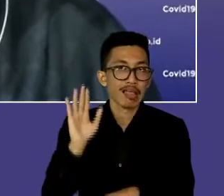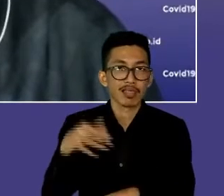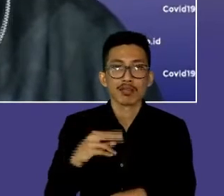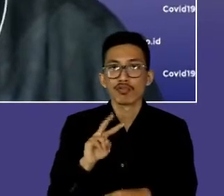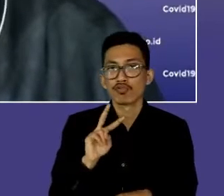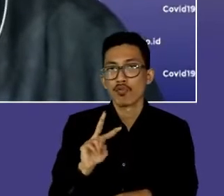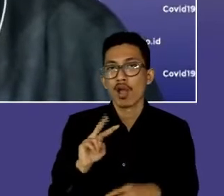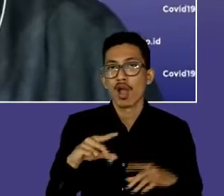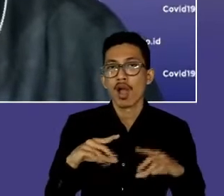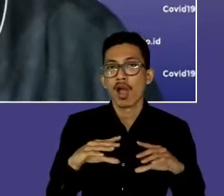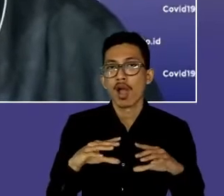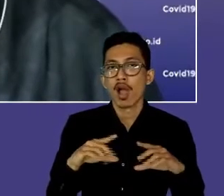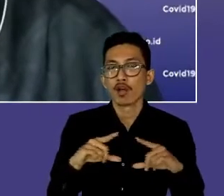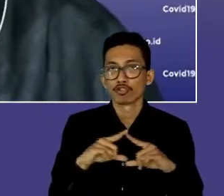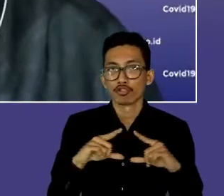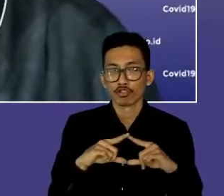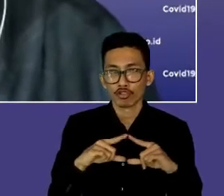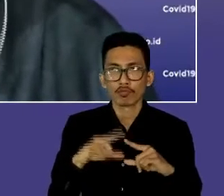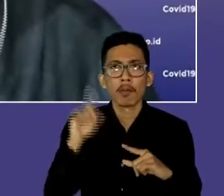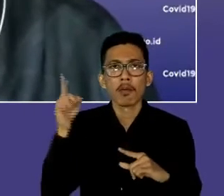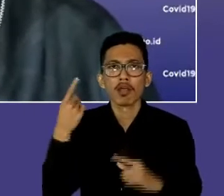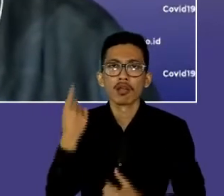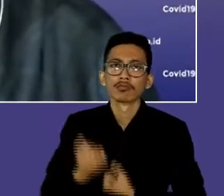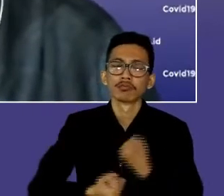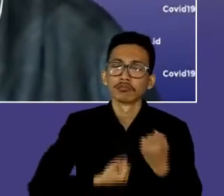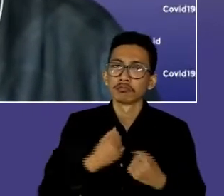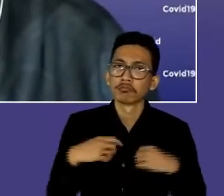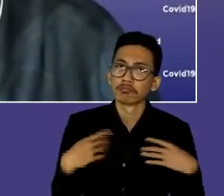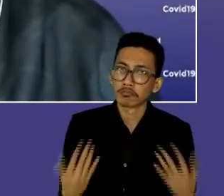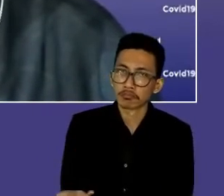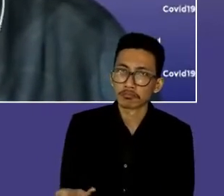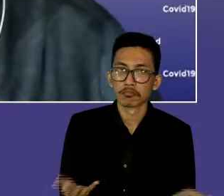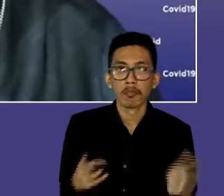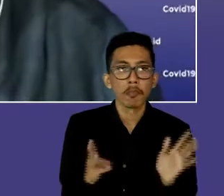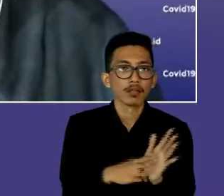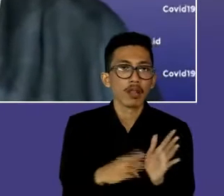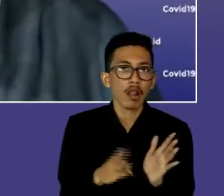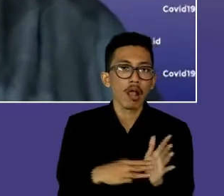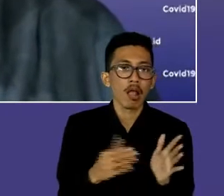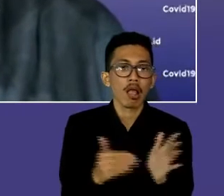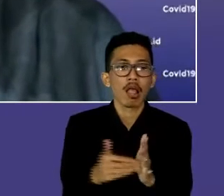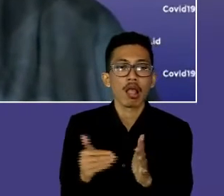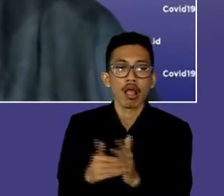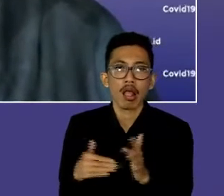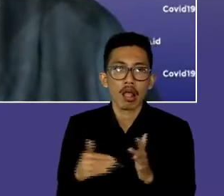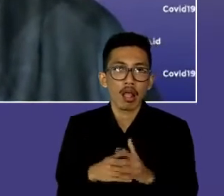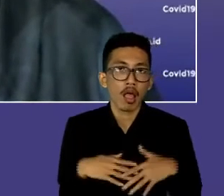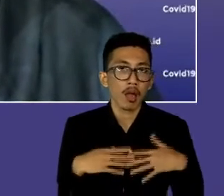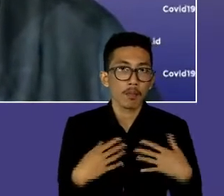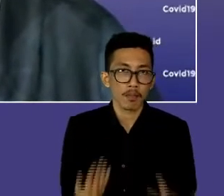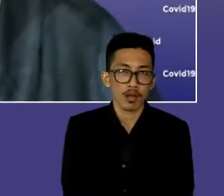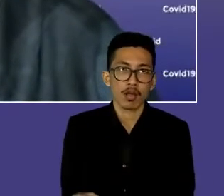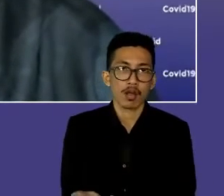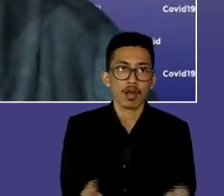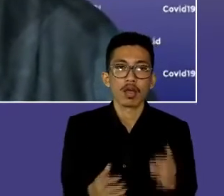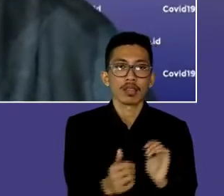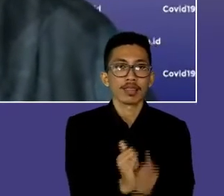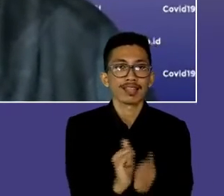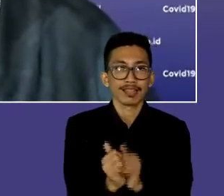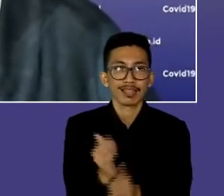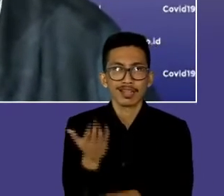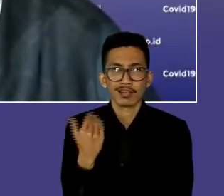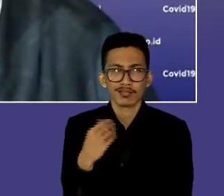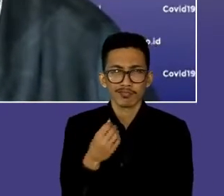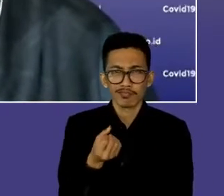Agustus nanti. Upaya apa saja yang dilakukan pemerintah dan apa saja kendalanya? Sama tes ya, tes yang per daerah. Tadi makanya